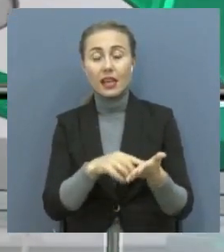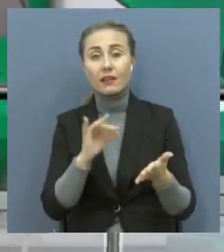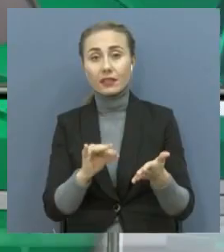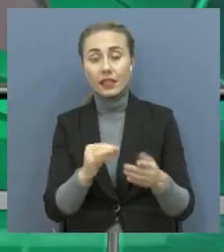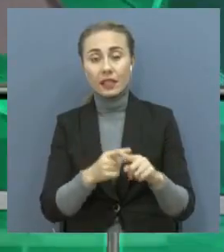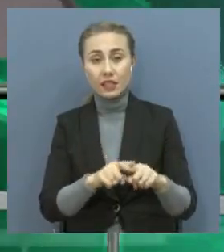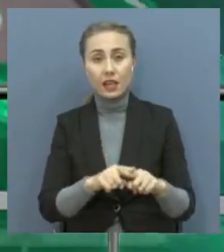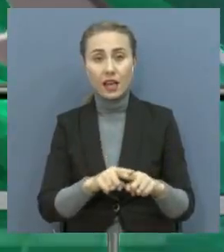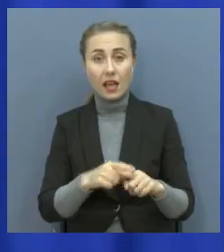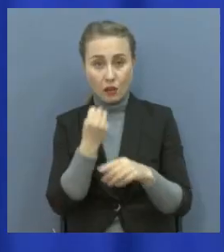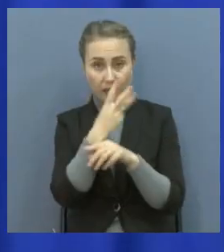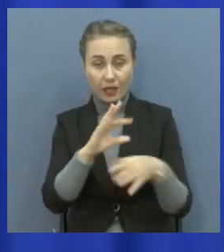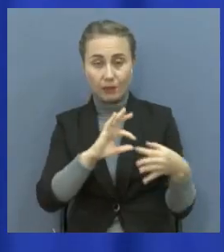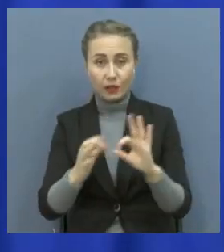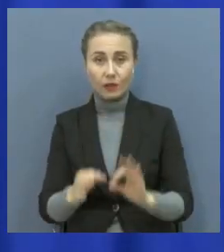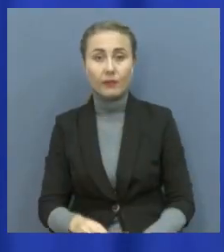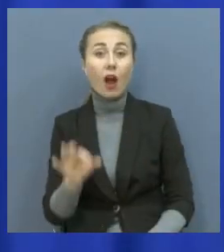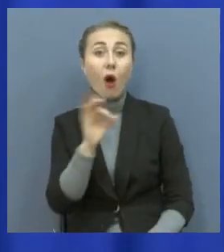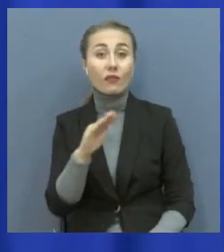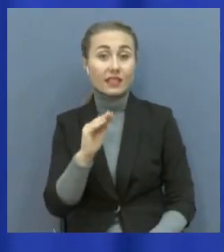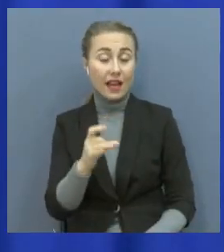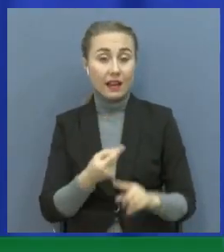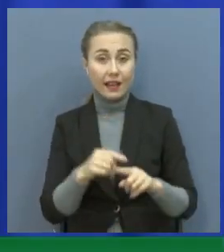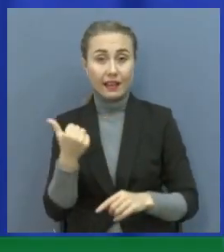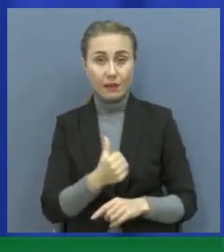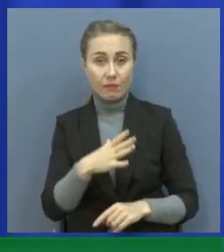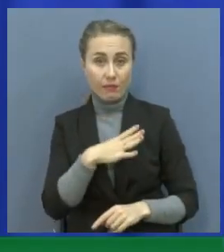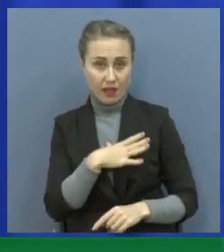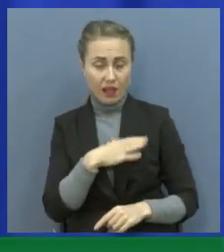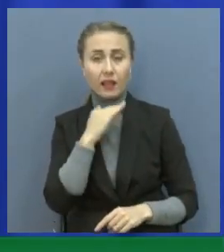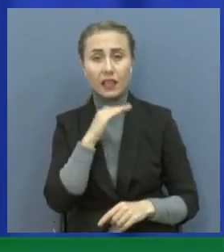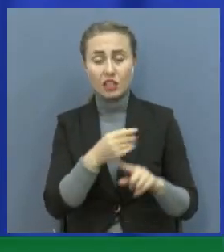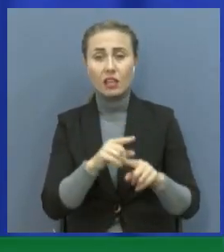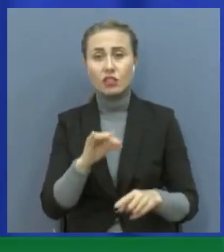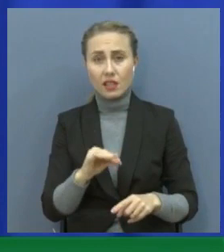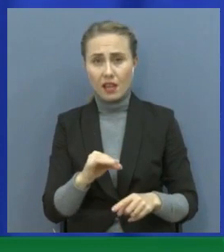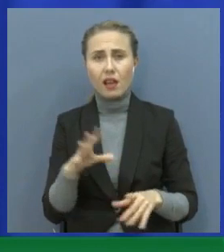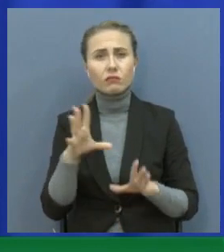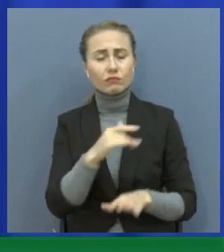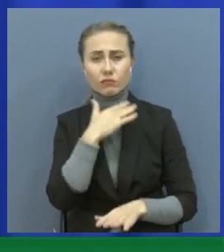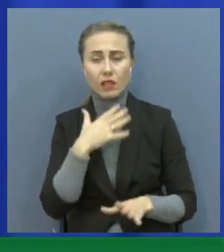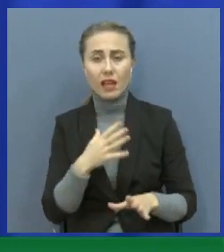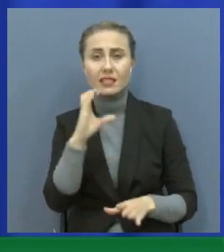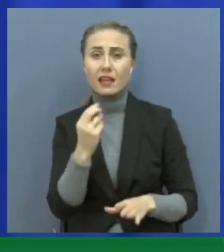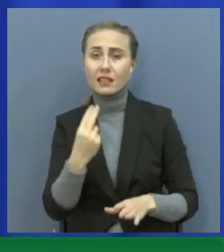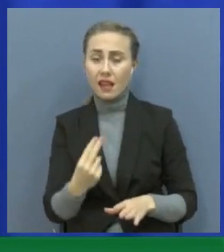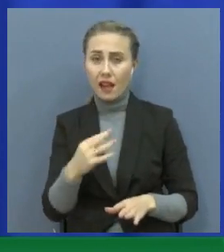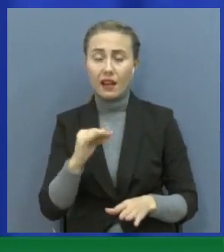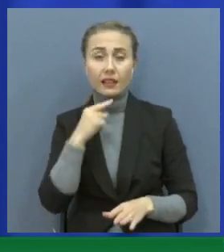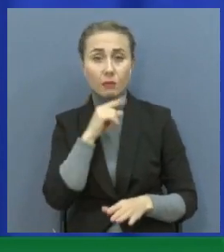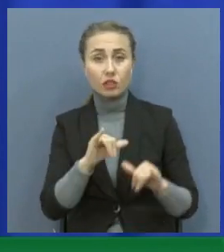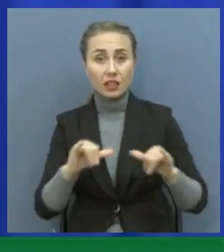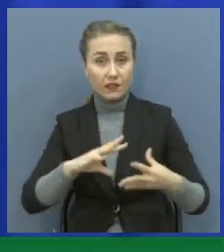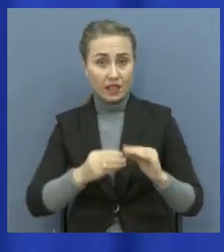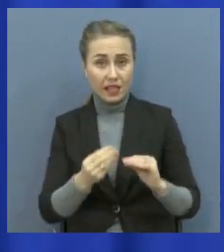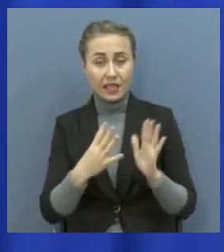материале Сани Кубжасаровой. Официальная неделя была достаточно насыщенной. Подводили итоги социально-экономического развития